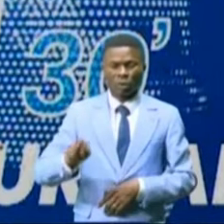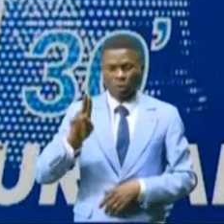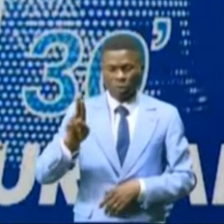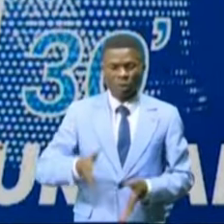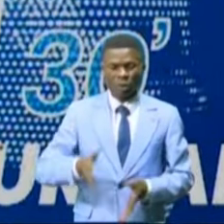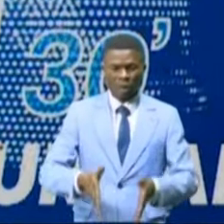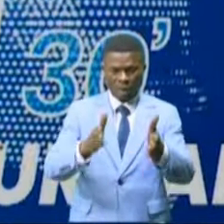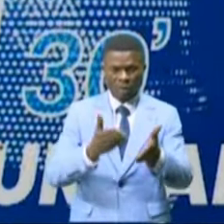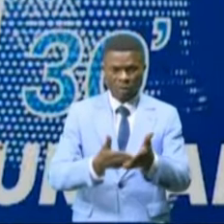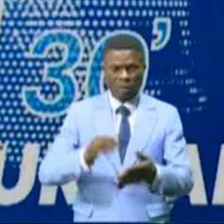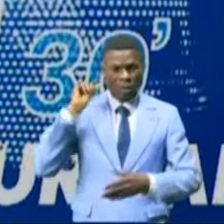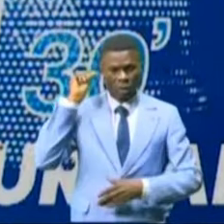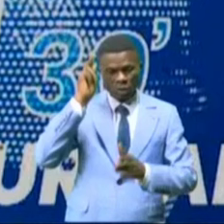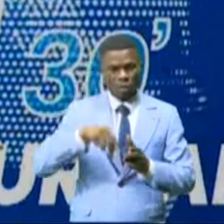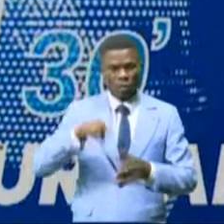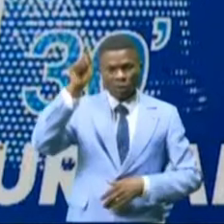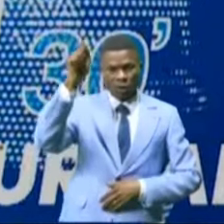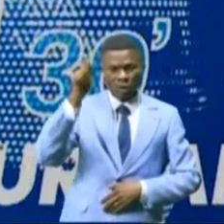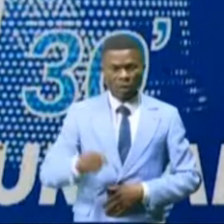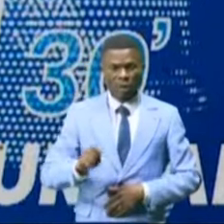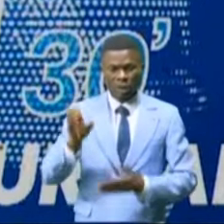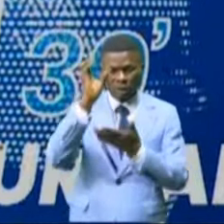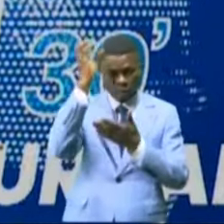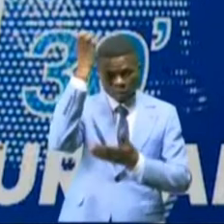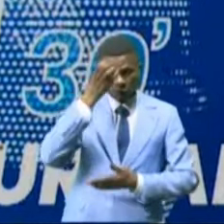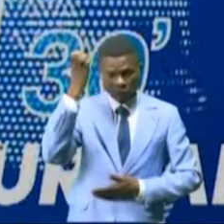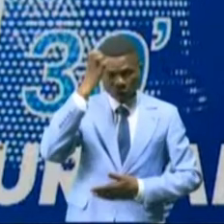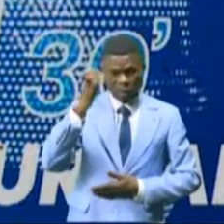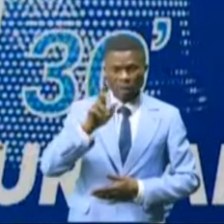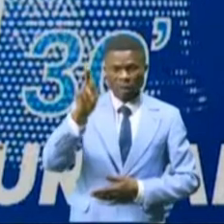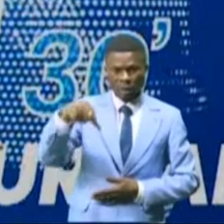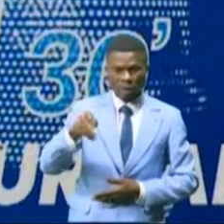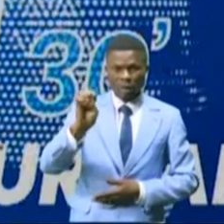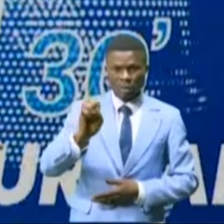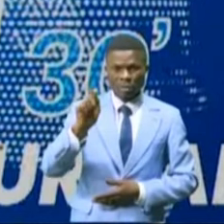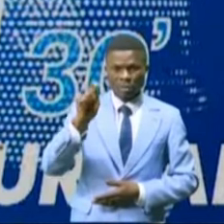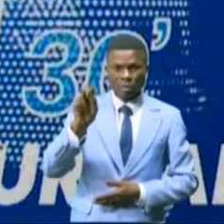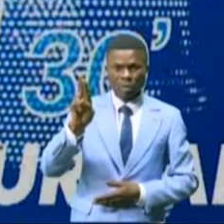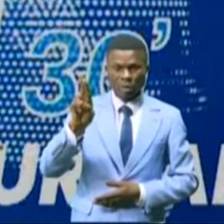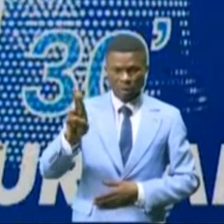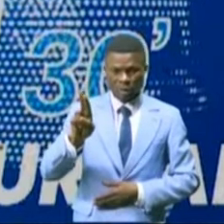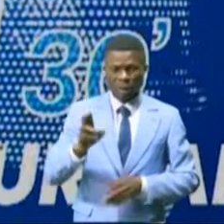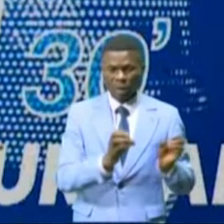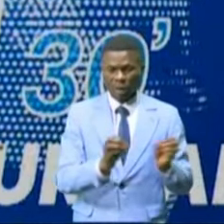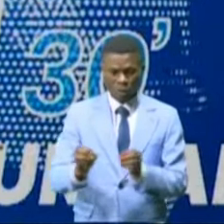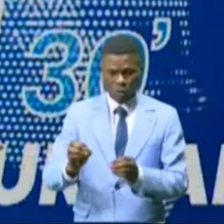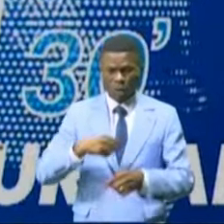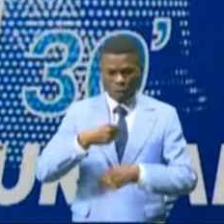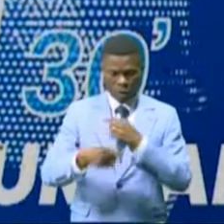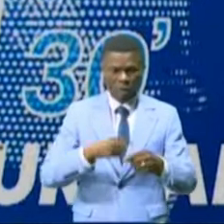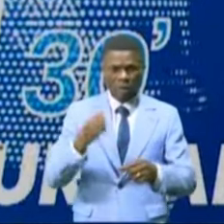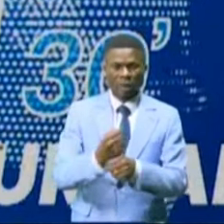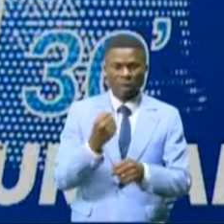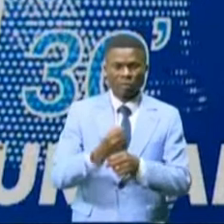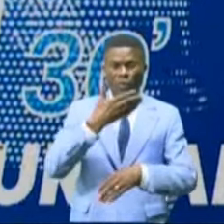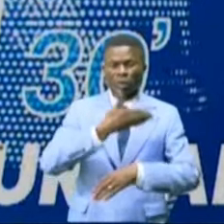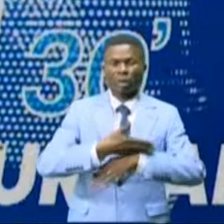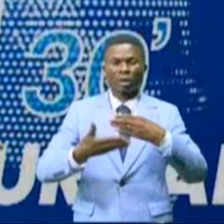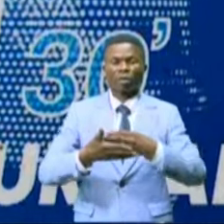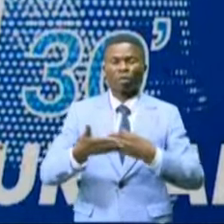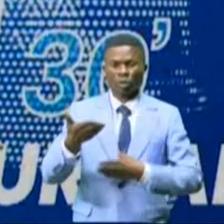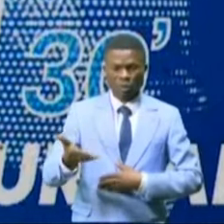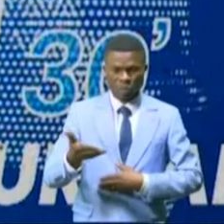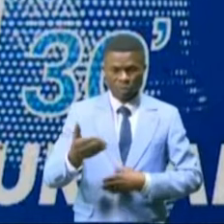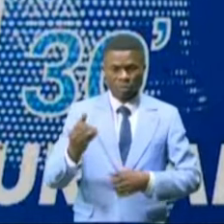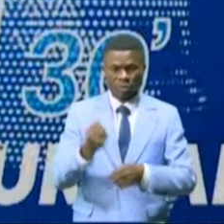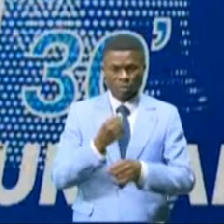C'est le gouverneur militaire du Nord Kivu, le général Peter Chirimwami, qui a procédé au lancement de ces travaux, et